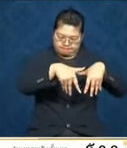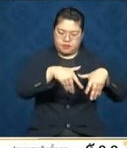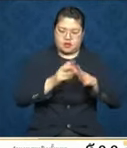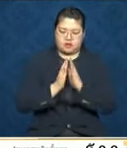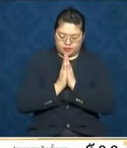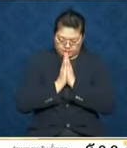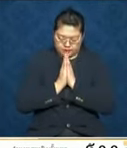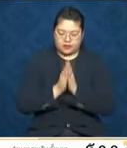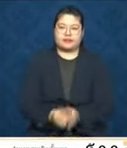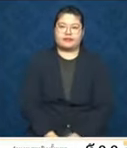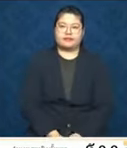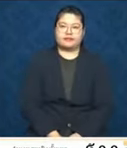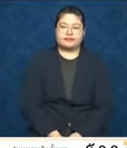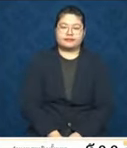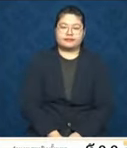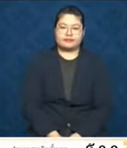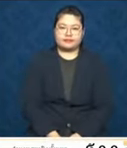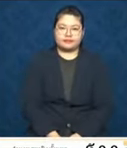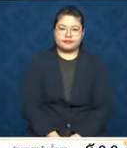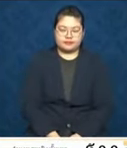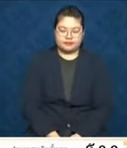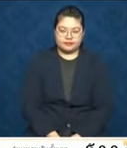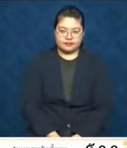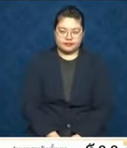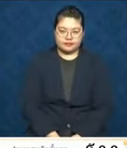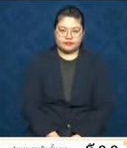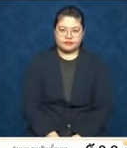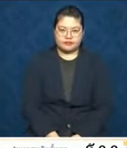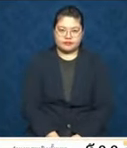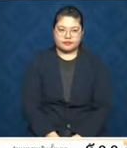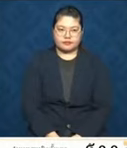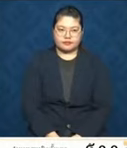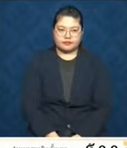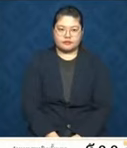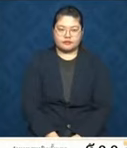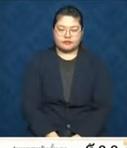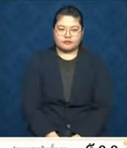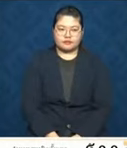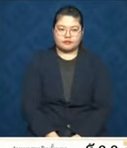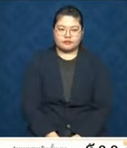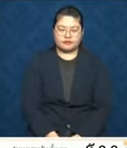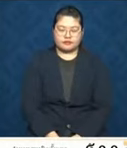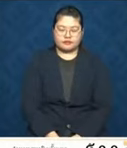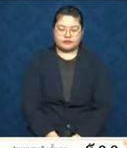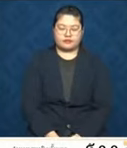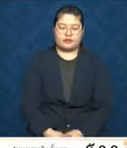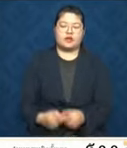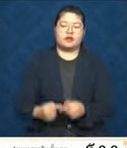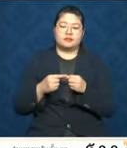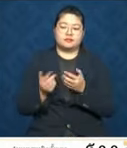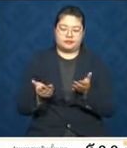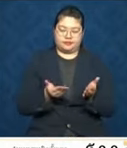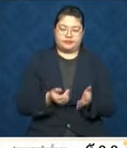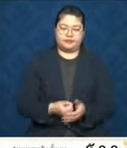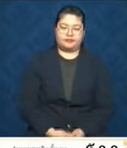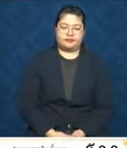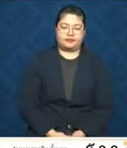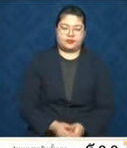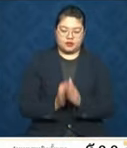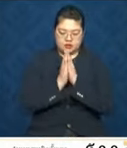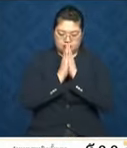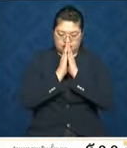ขอบพระคุณครับ ขอเชิญคุณอติพงศ์ติติวิทยาครับ ก